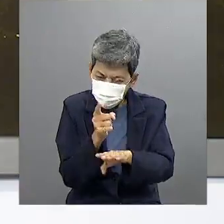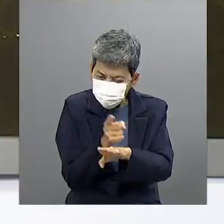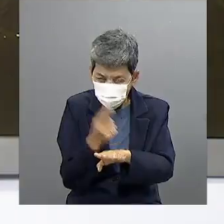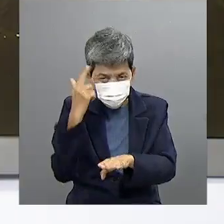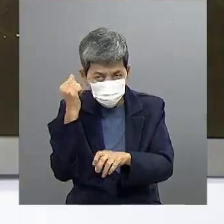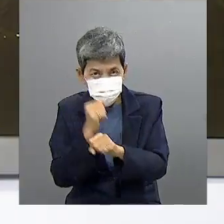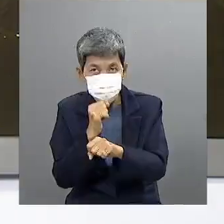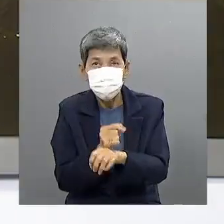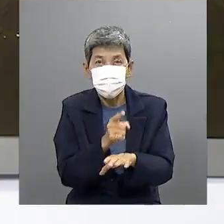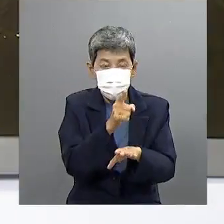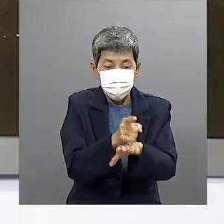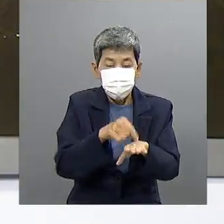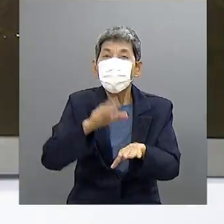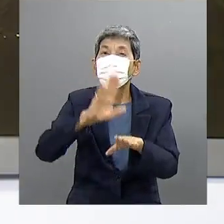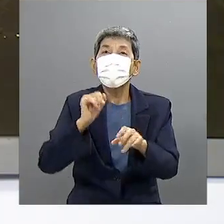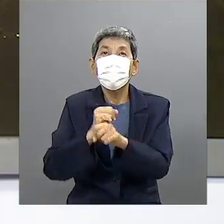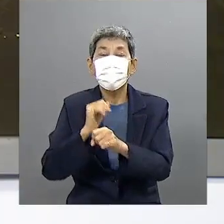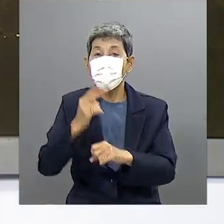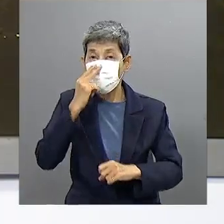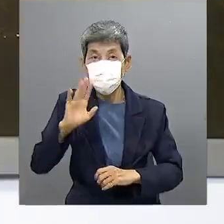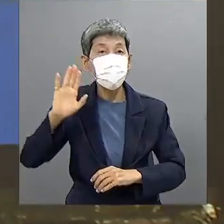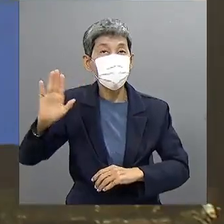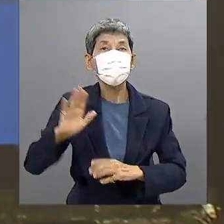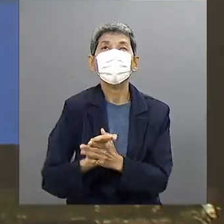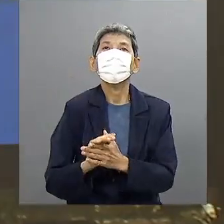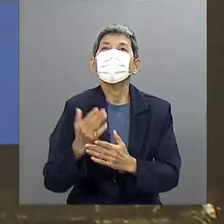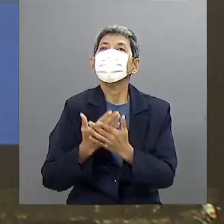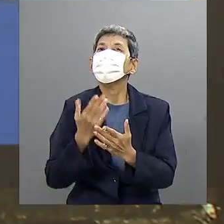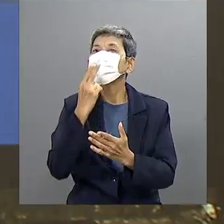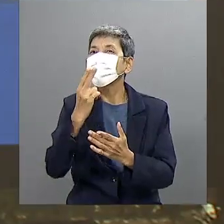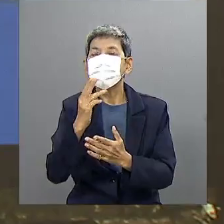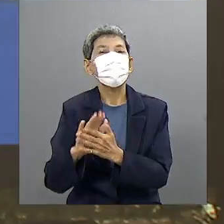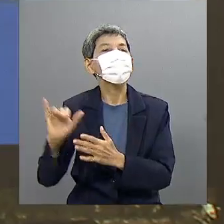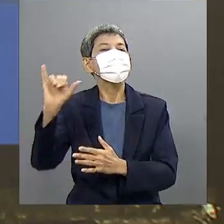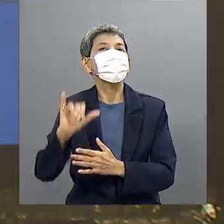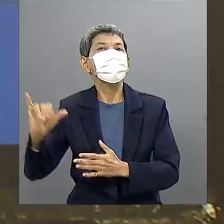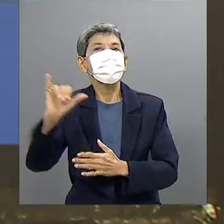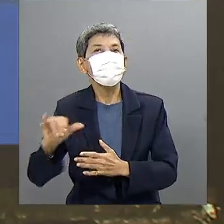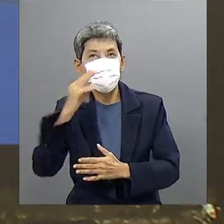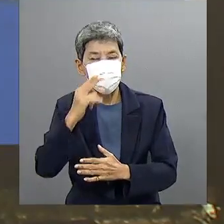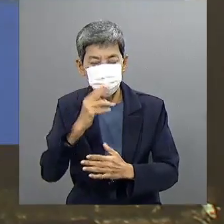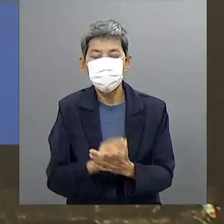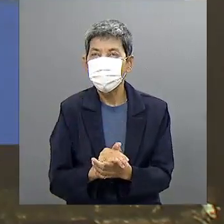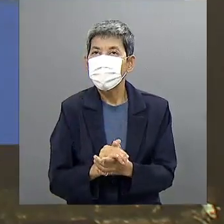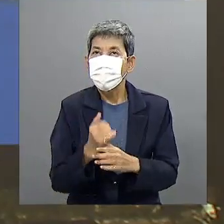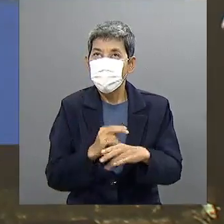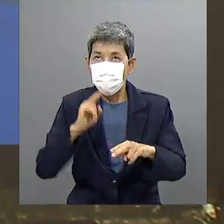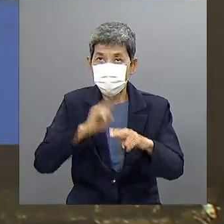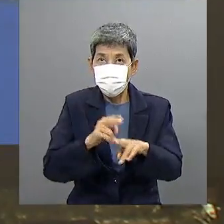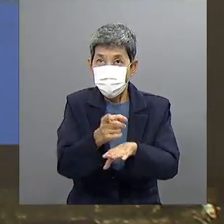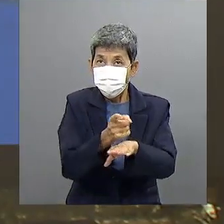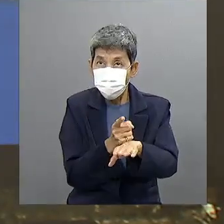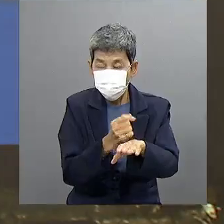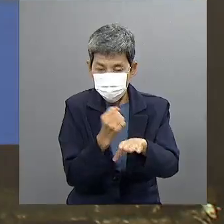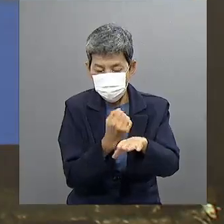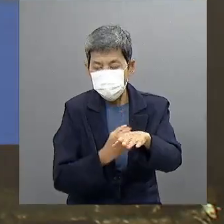ใหม่ๆในฝั่งตะวันตกเรามาดูกันบ้างอย่างภาพนี้ค่ะเป็นภาพรถถังรุ่น M1 Abrams นะคะ จะเห็นว่ากระสุนเนี่ยเขาถูกเก็บอยู่บริเว